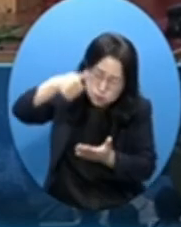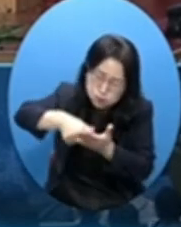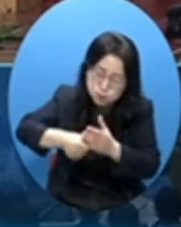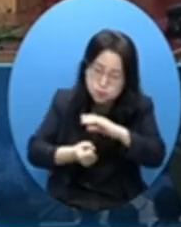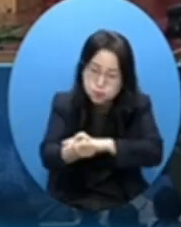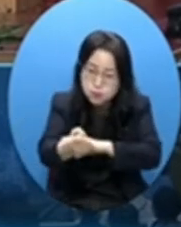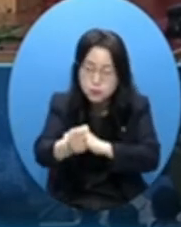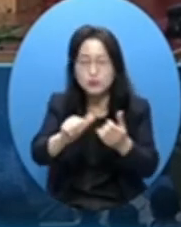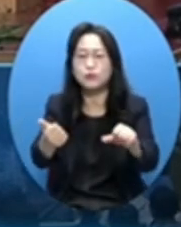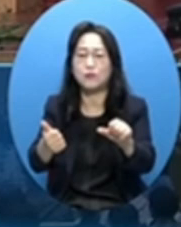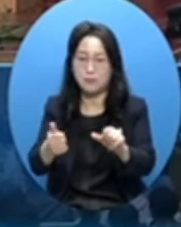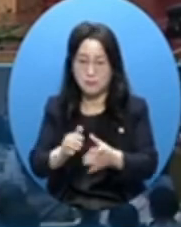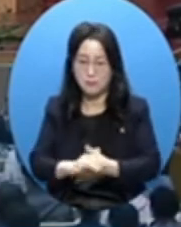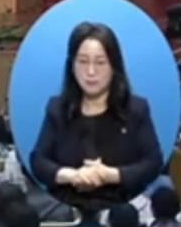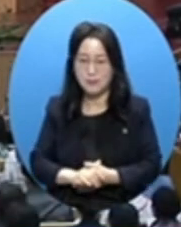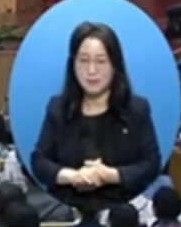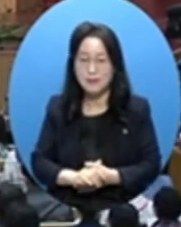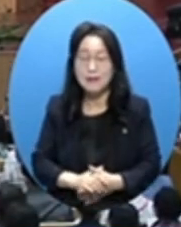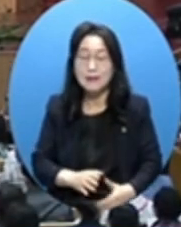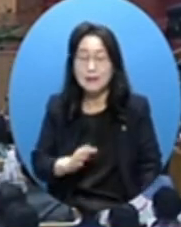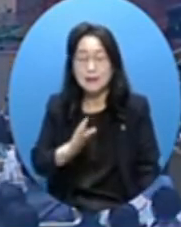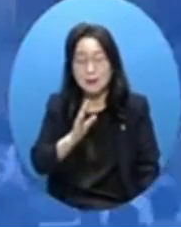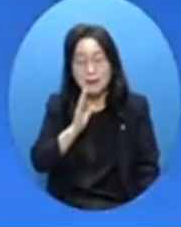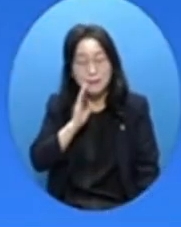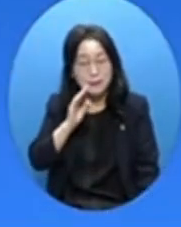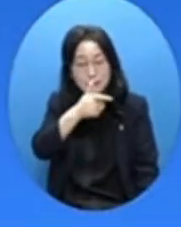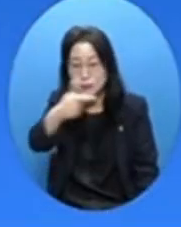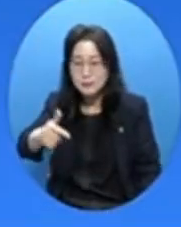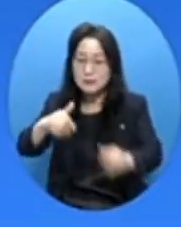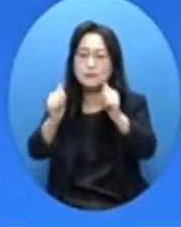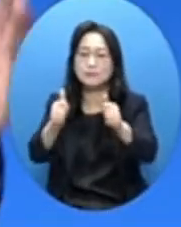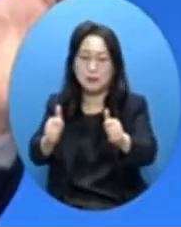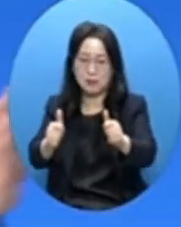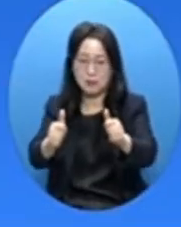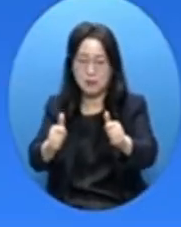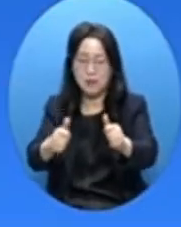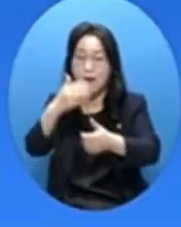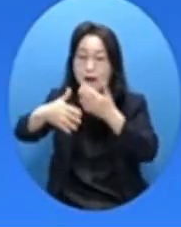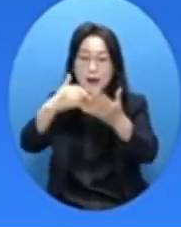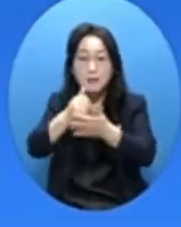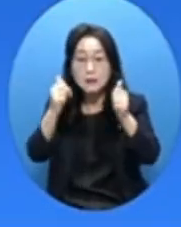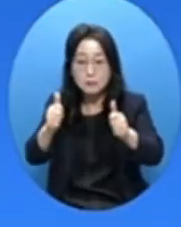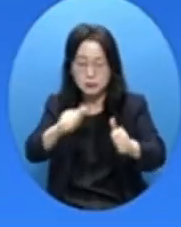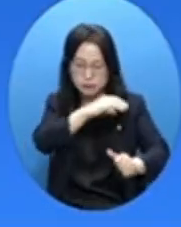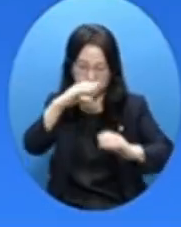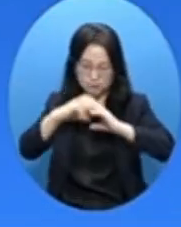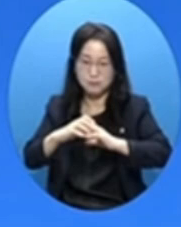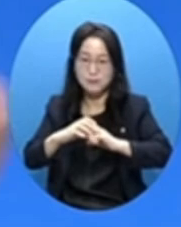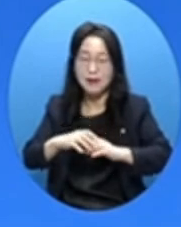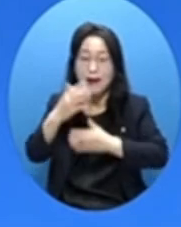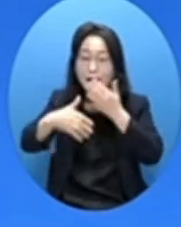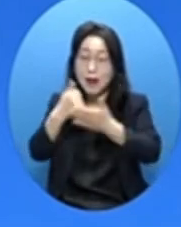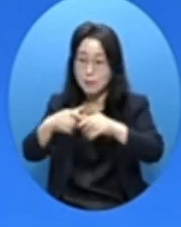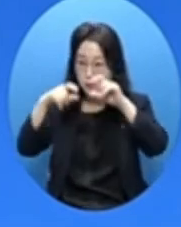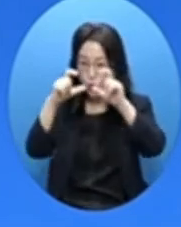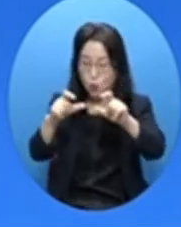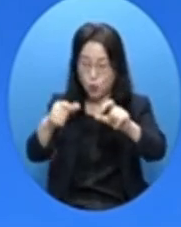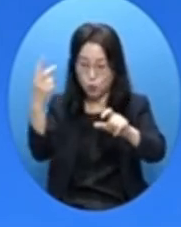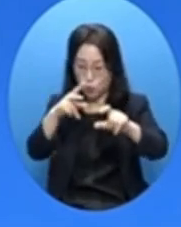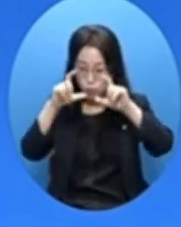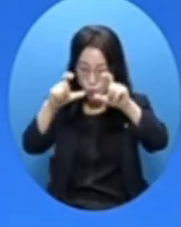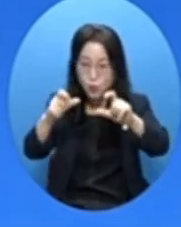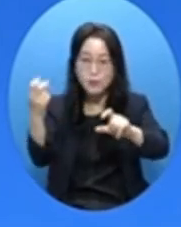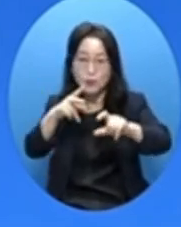때에 얼마나 큰 심판이 맺는 지 모릅니다 하나의 싶어하는 어미 합니다 한옥에서 경구 하시고 또 경우